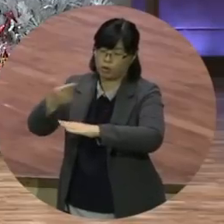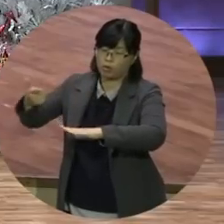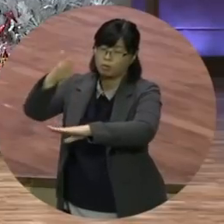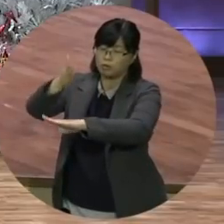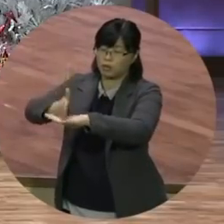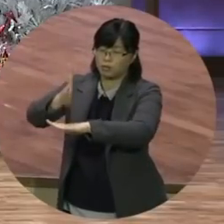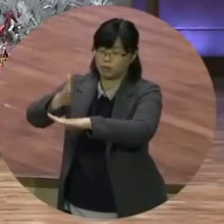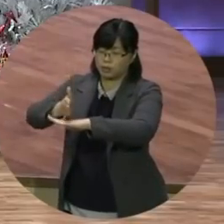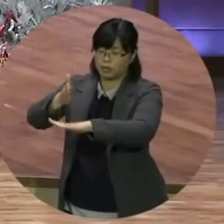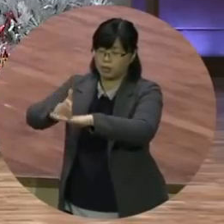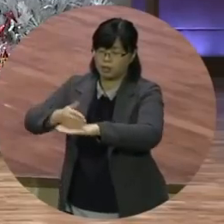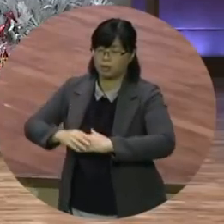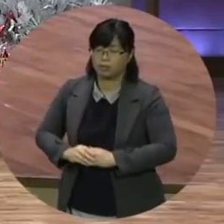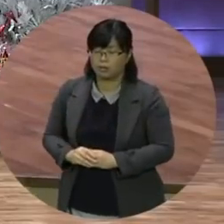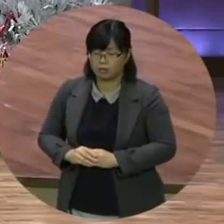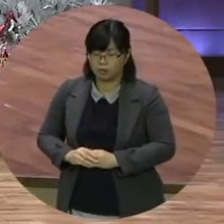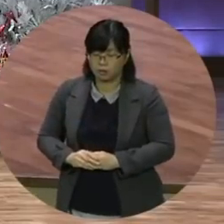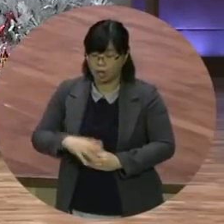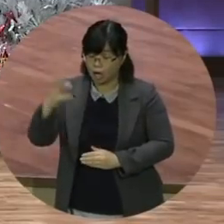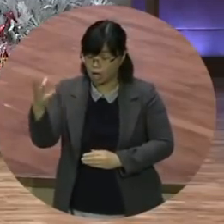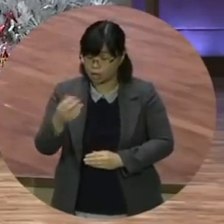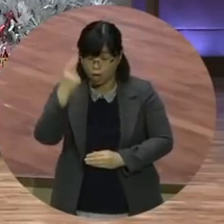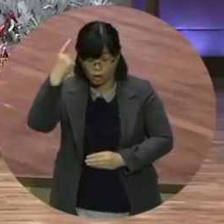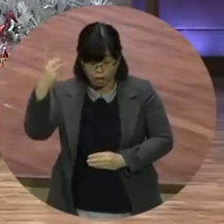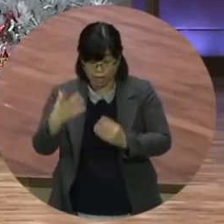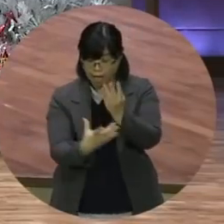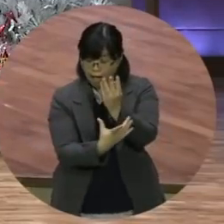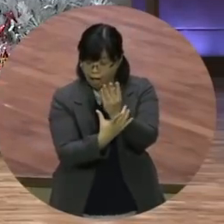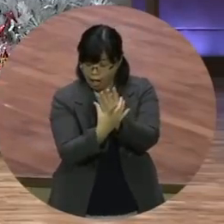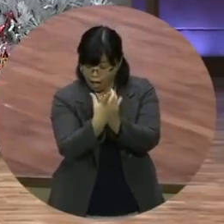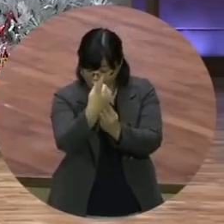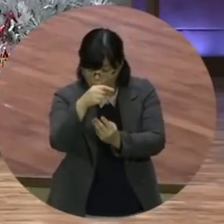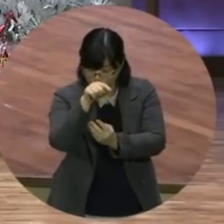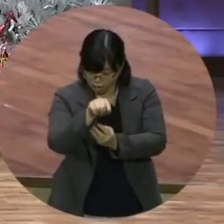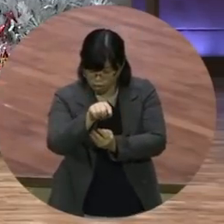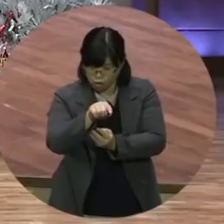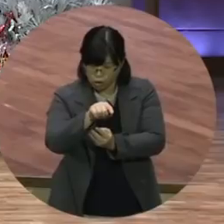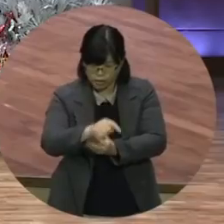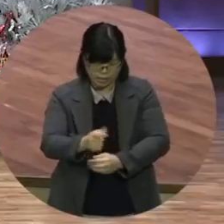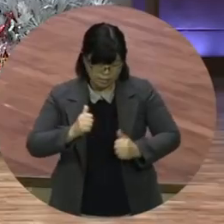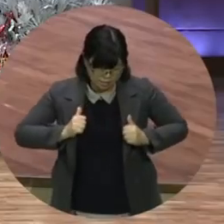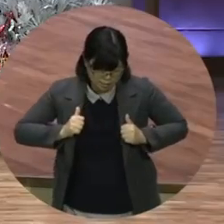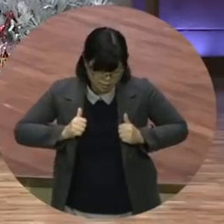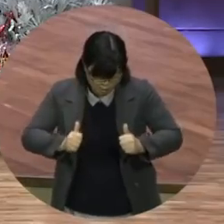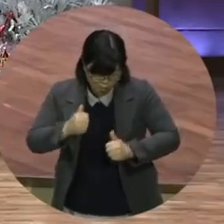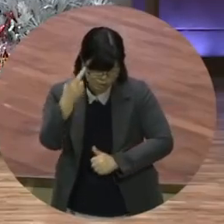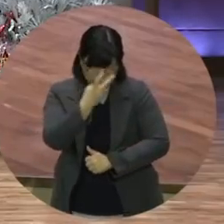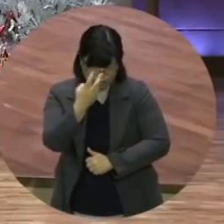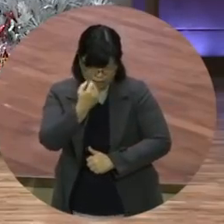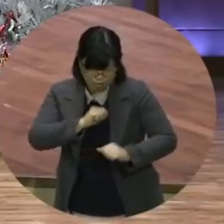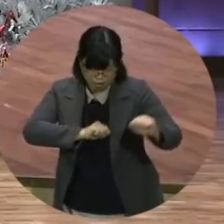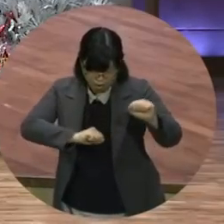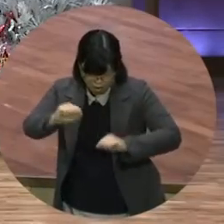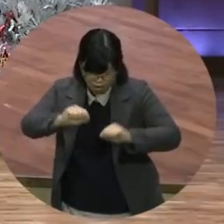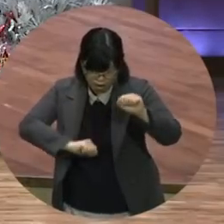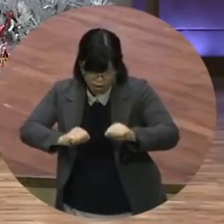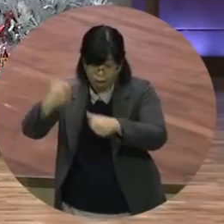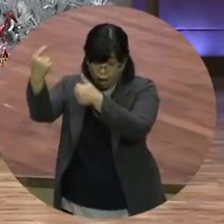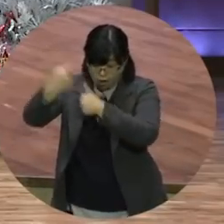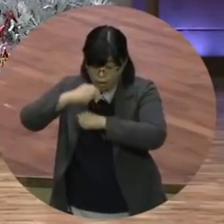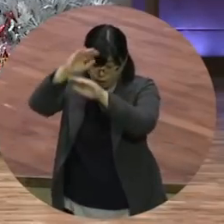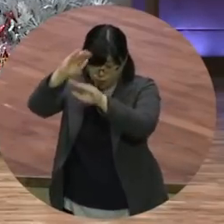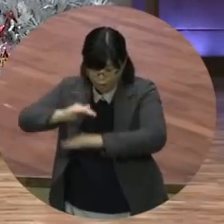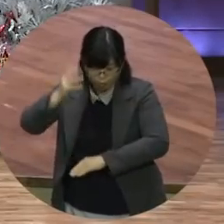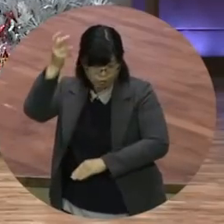드립니다. 성령이 하나 된 것을 힘써 지키라는 말씀에 언약 붙들고 내